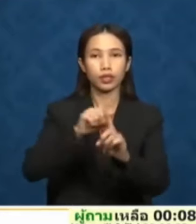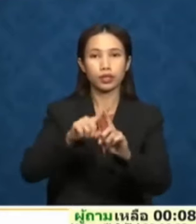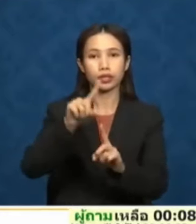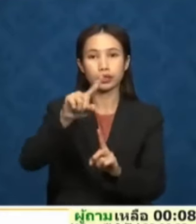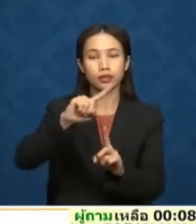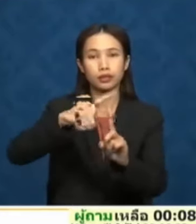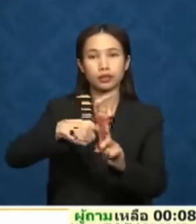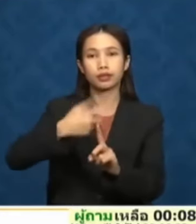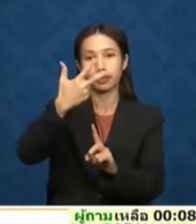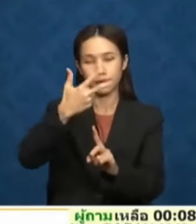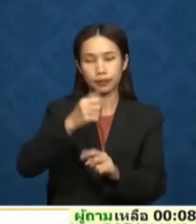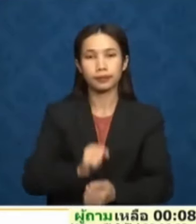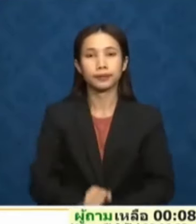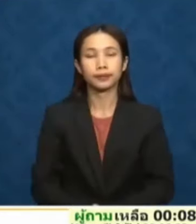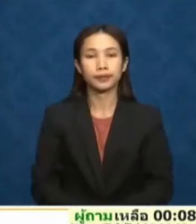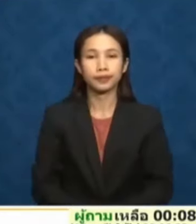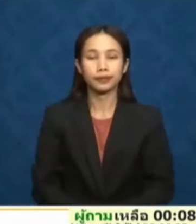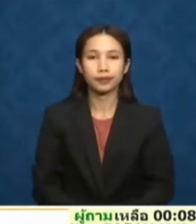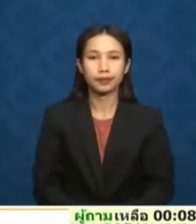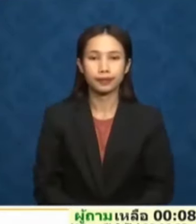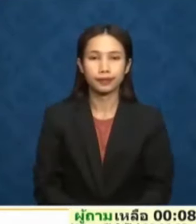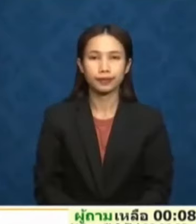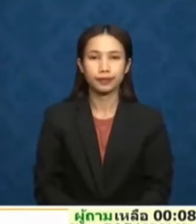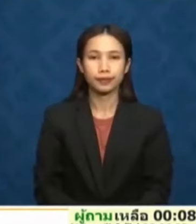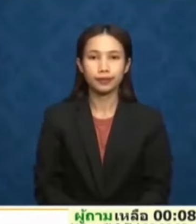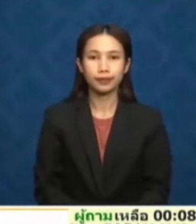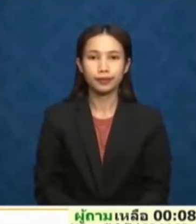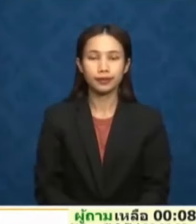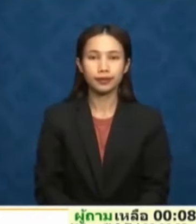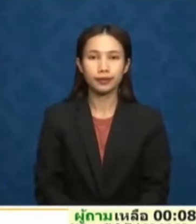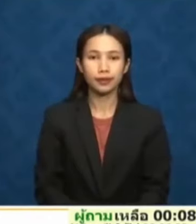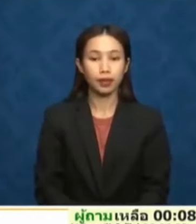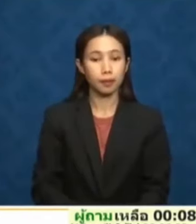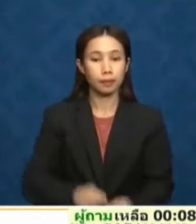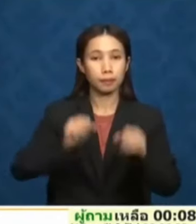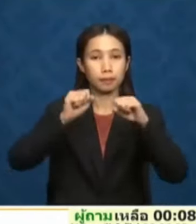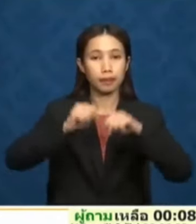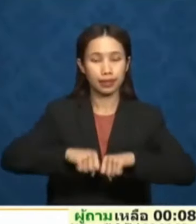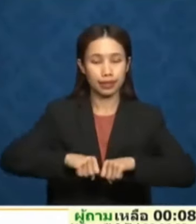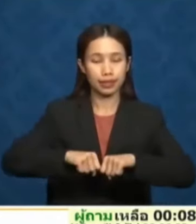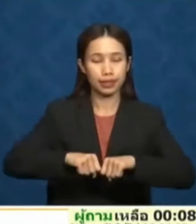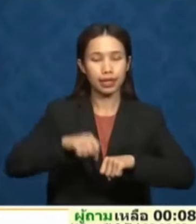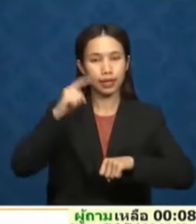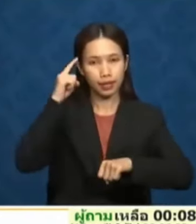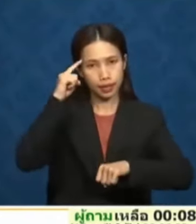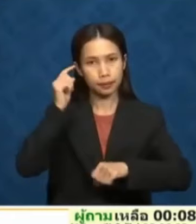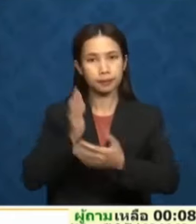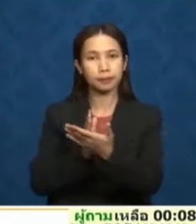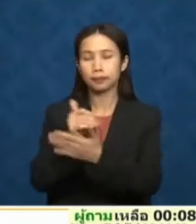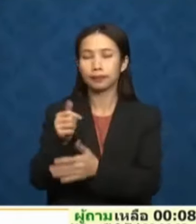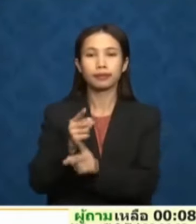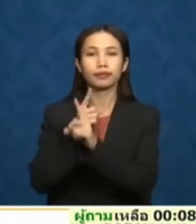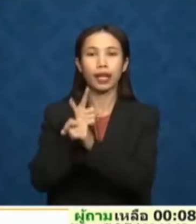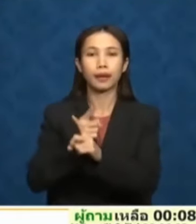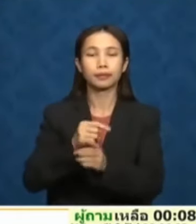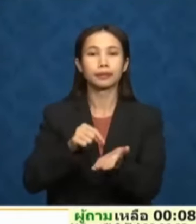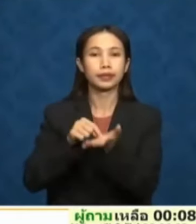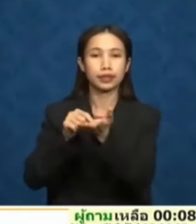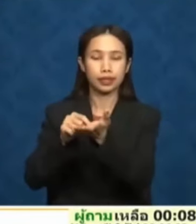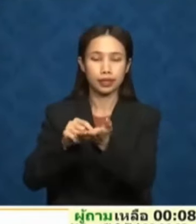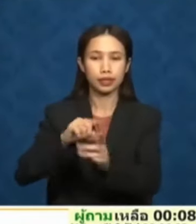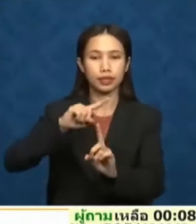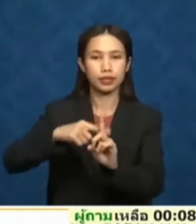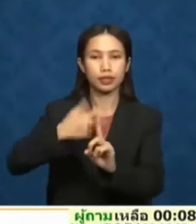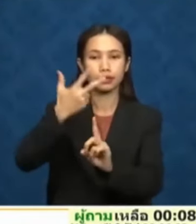มีนาคมเป็นต้นไปนะครับมตินะครับเห็นชอบเรื่องนี้ตามข้อเสนอครับเพราะฉะนั้นวันที่ 1